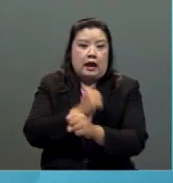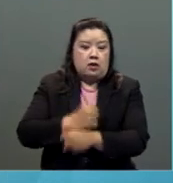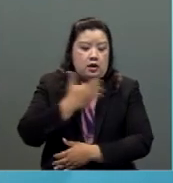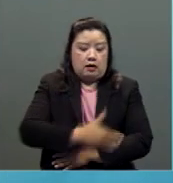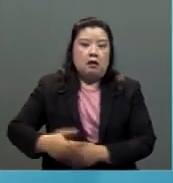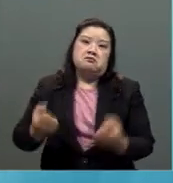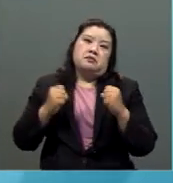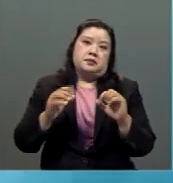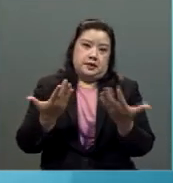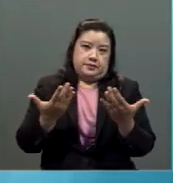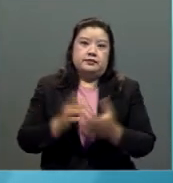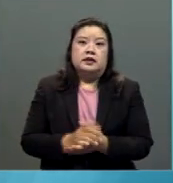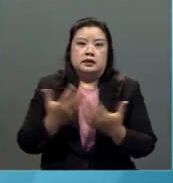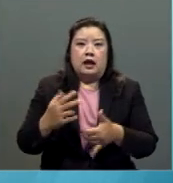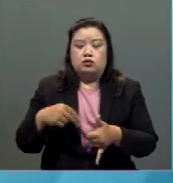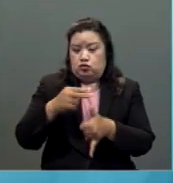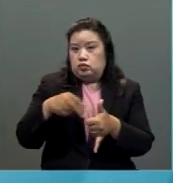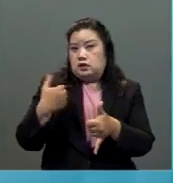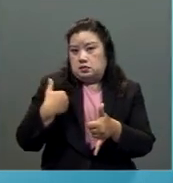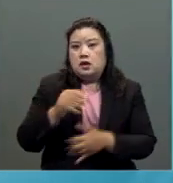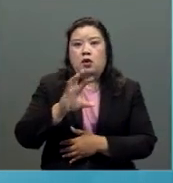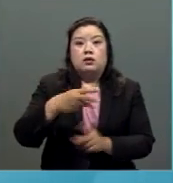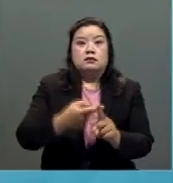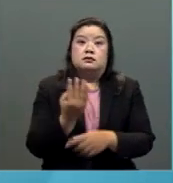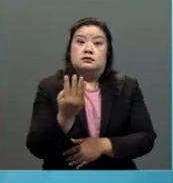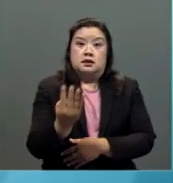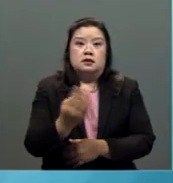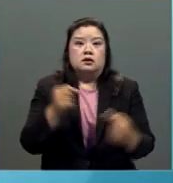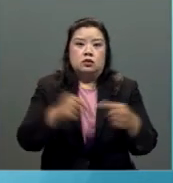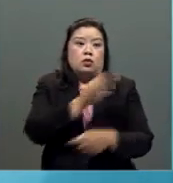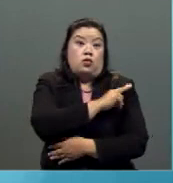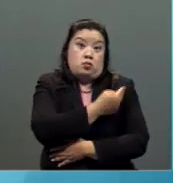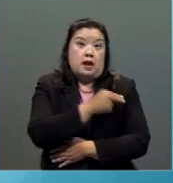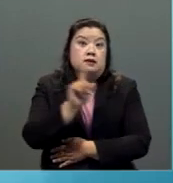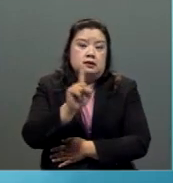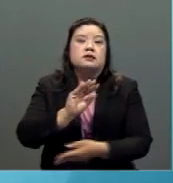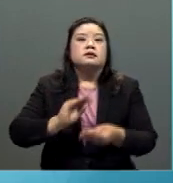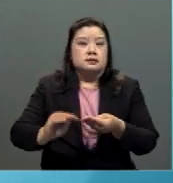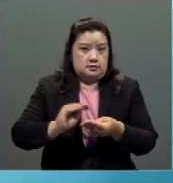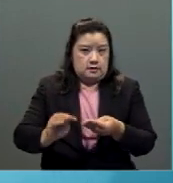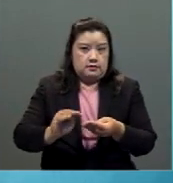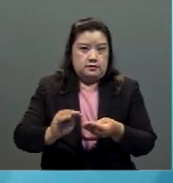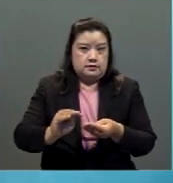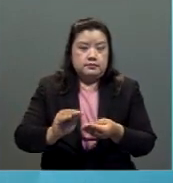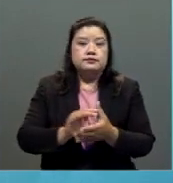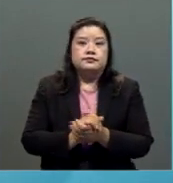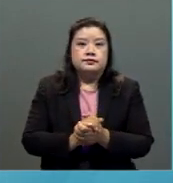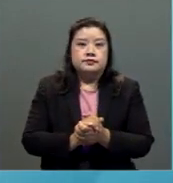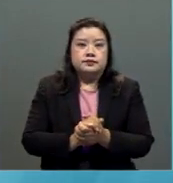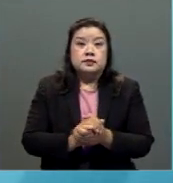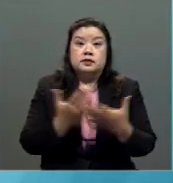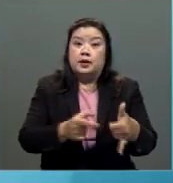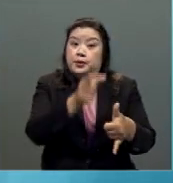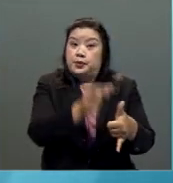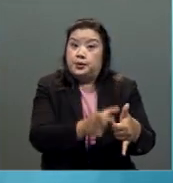วก็ได้รับการรักษาในวันที่6เมษายนในโรงพยาบาลแห่งหนึ่งที่จังหวัดฉะเชิงเทรานะครับแล้วก็เขามาด้วยอา